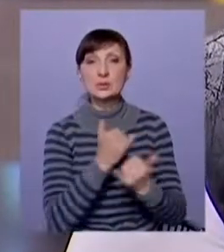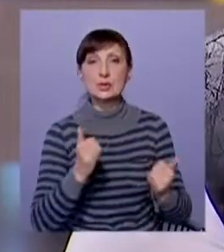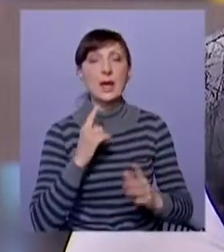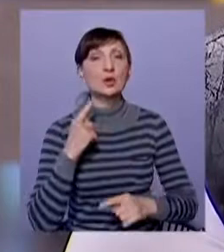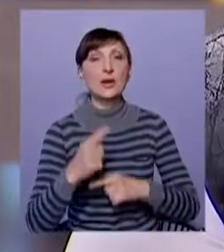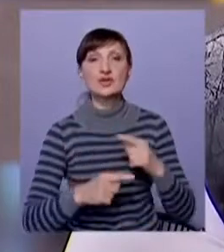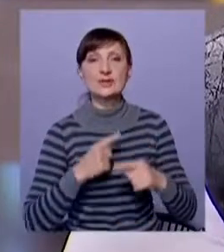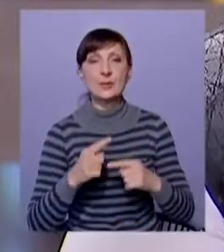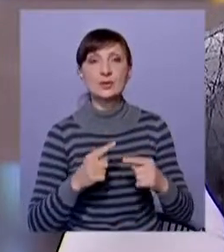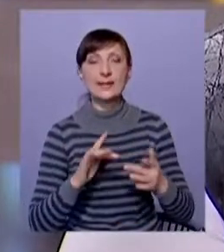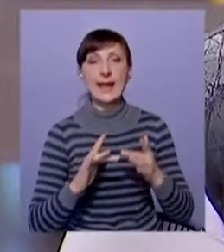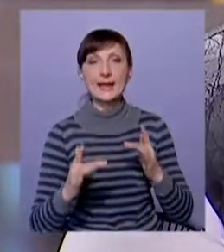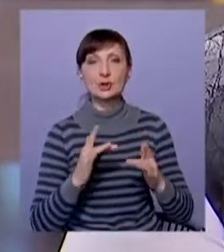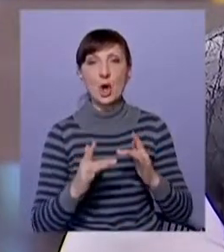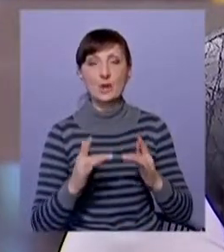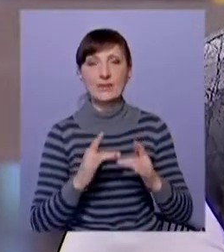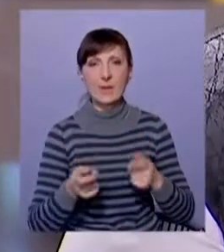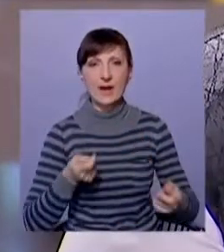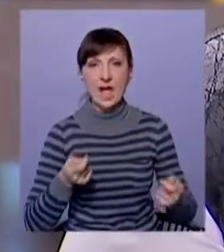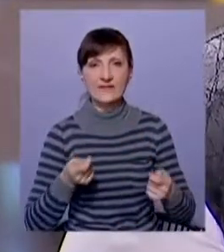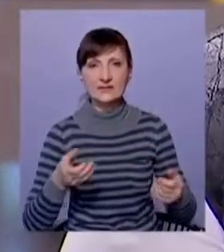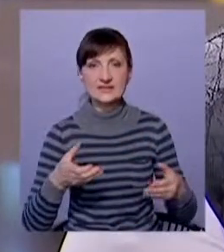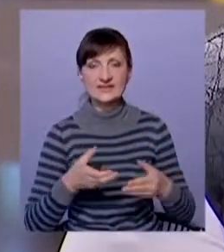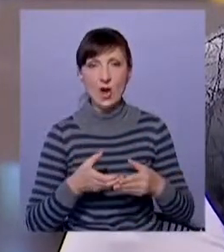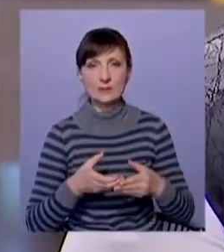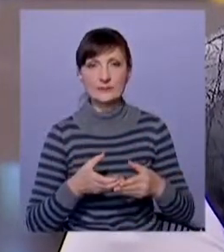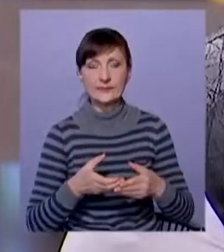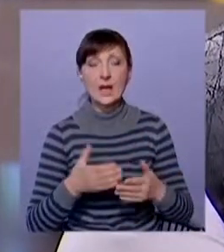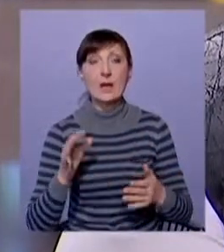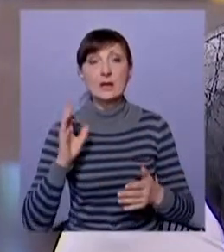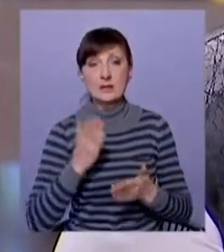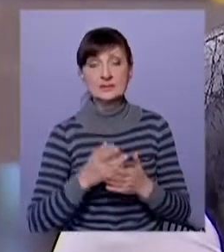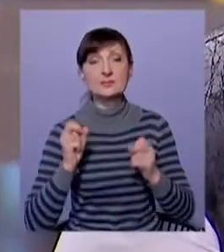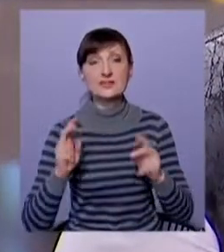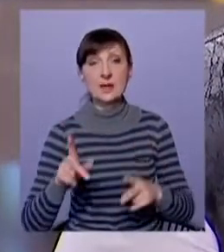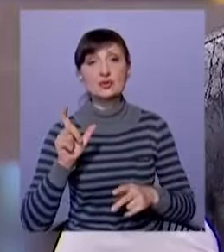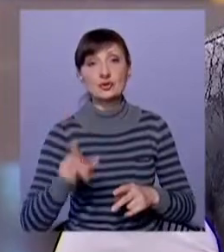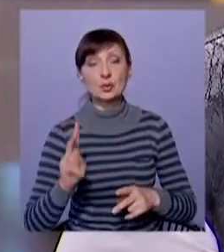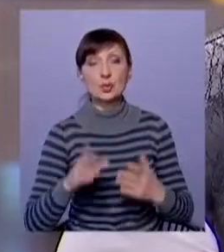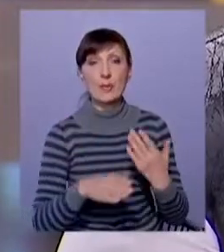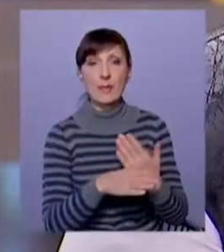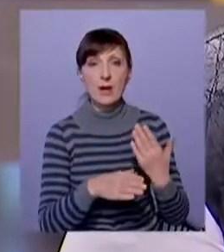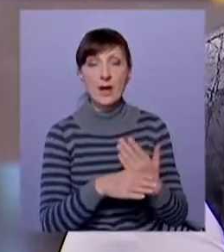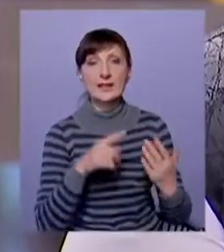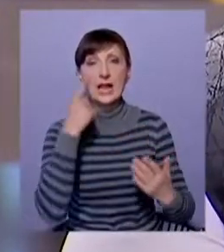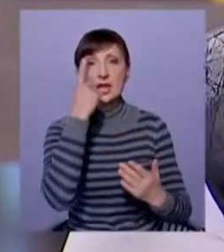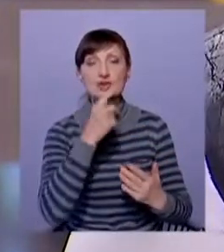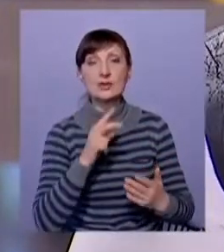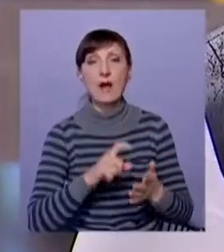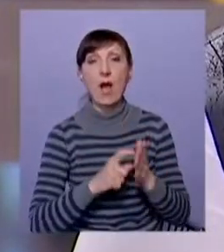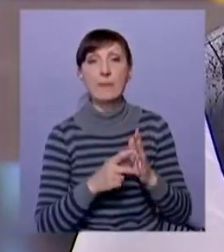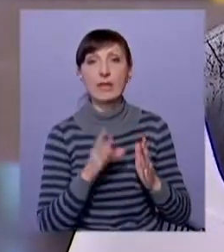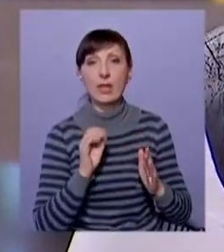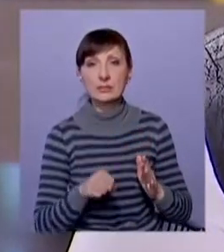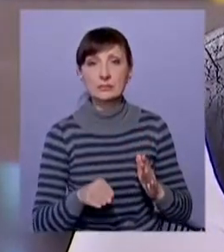портал электронного правительства. Есть определенный, как говорится, специалист, который поможет пользоваться и личным кабинетом электронного правительства.